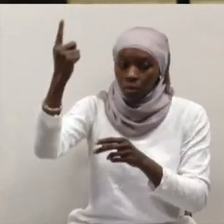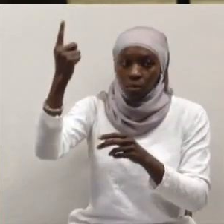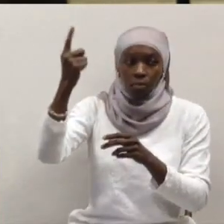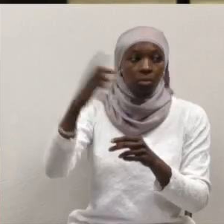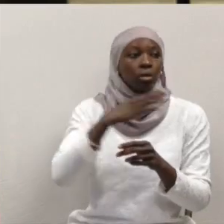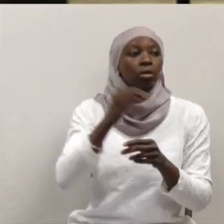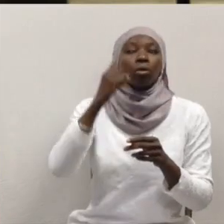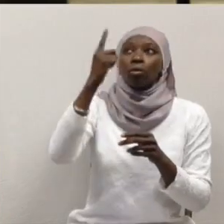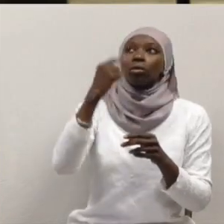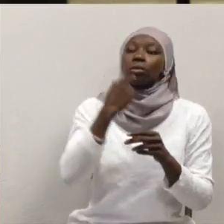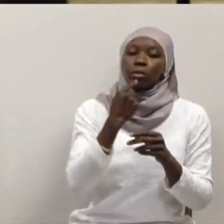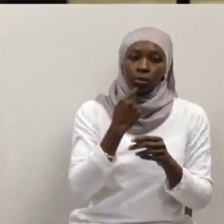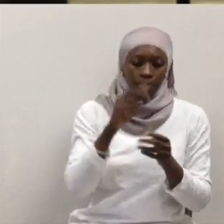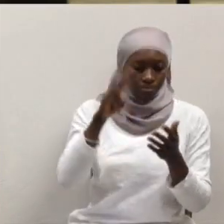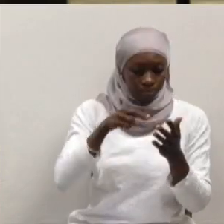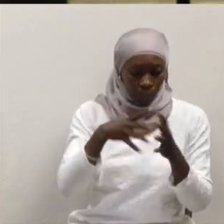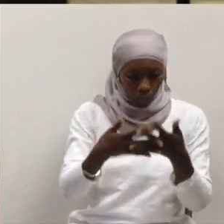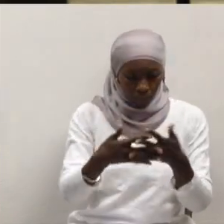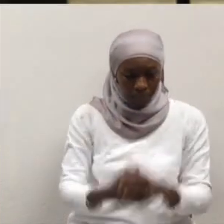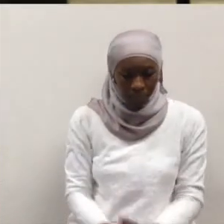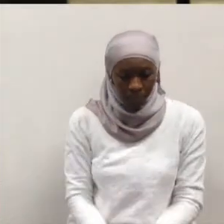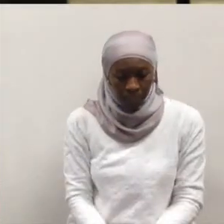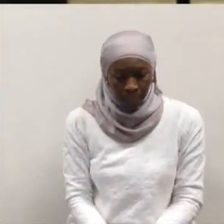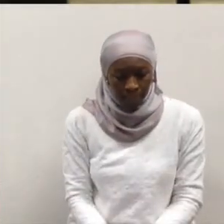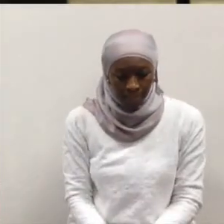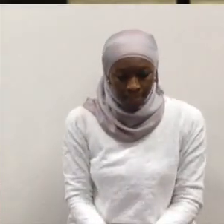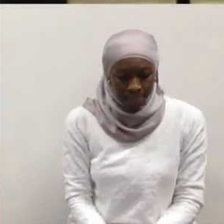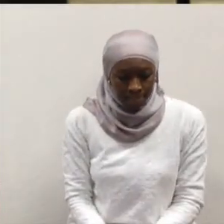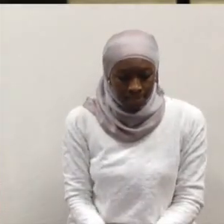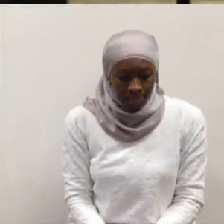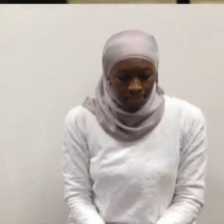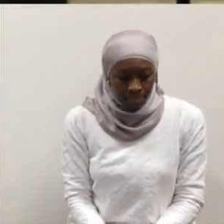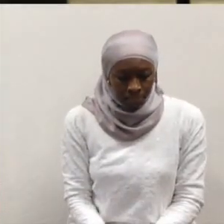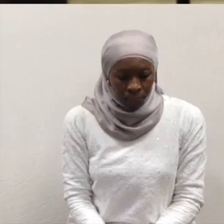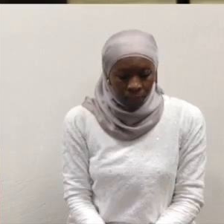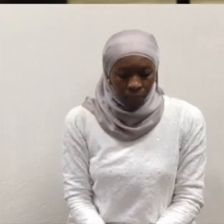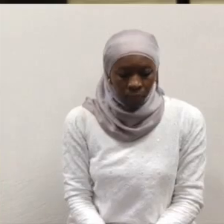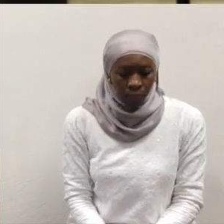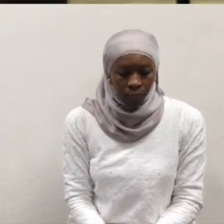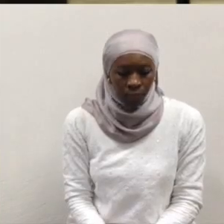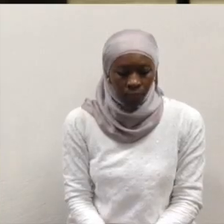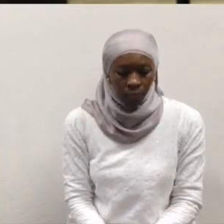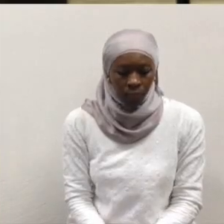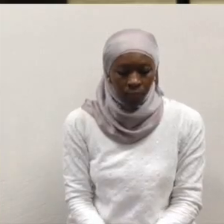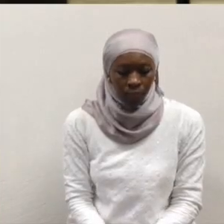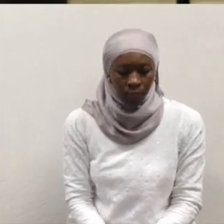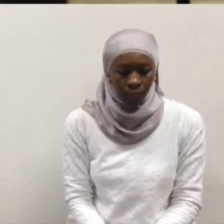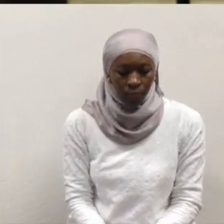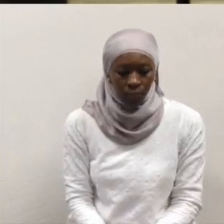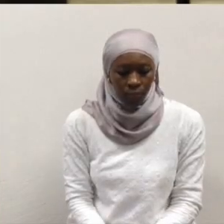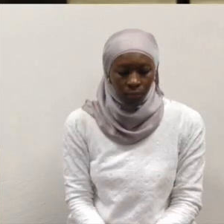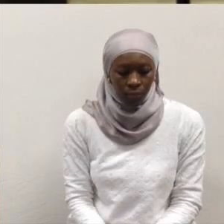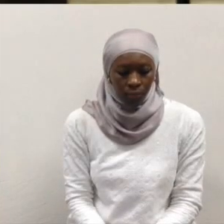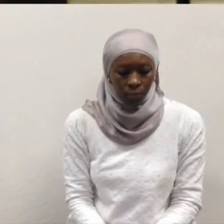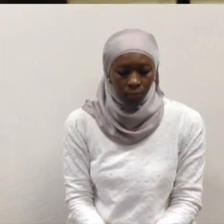says, وَمَنْ يَخْرُجْ مِنْ بَيْتِهِ مُهَاجِرًا إِلَى اللَّهِ وَرَسُولِهِ ثُمَّ يُدْرِكْهُ الْمَوْتِ فَقَدْ